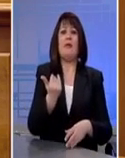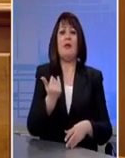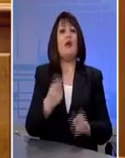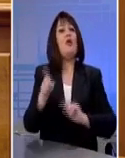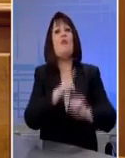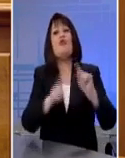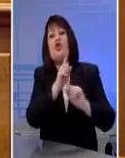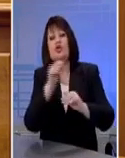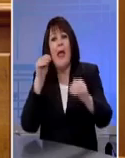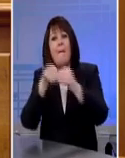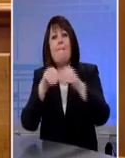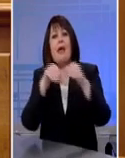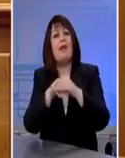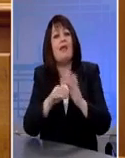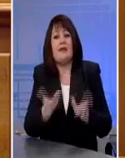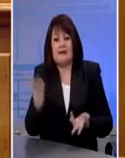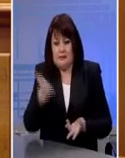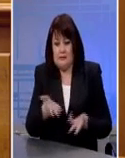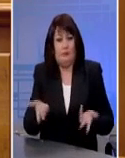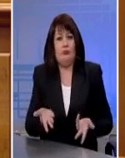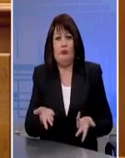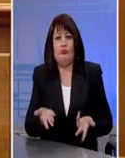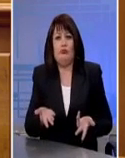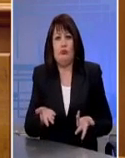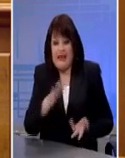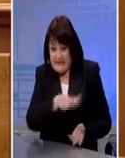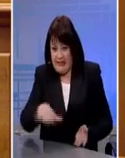επενδυτής θα έρθει εδώ υπό τις συνθήκες αυτές να επενδύσει?